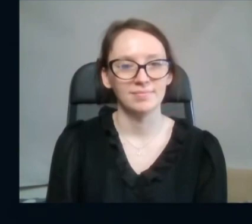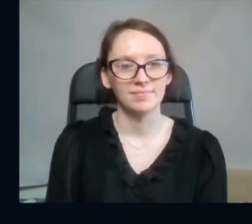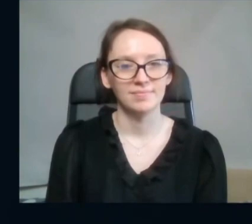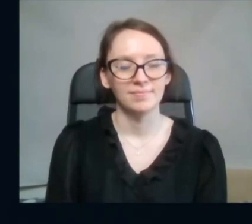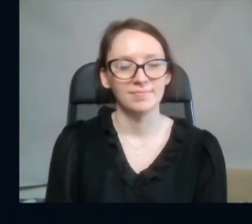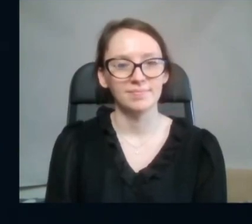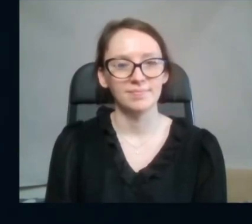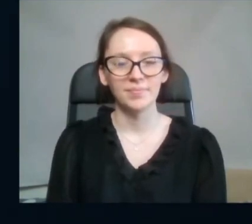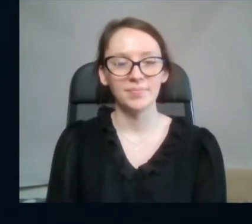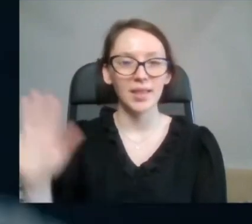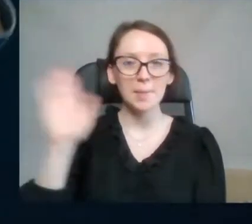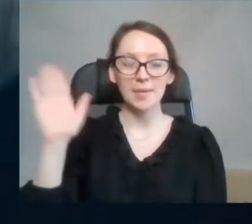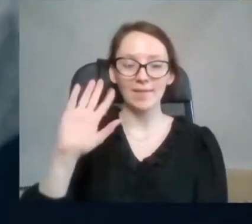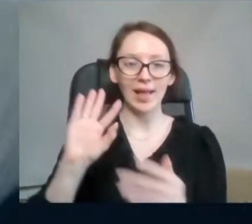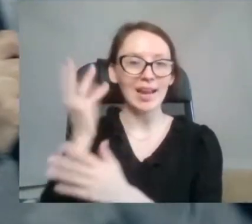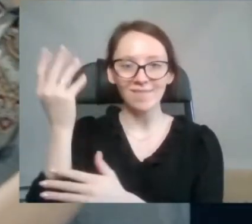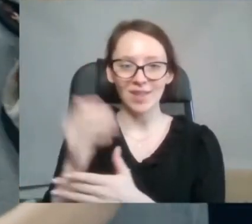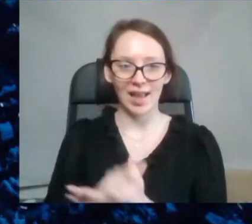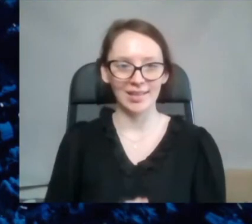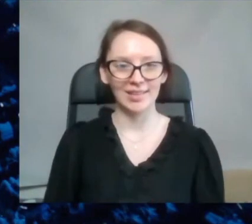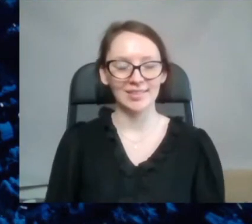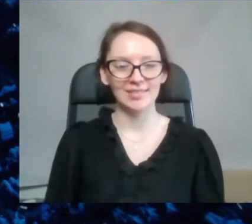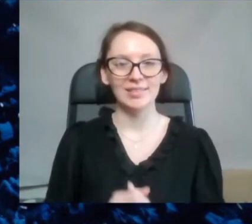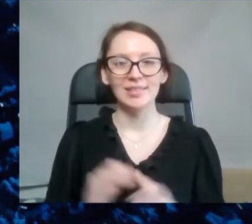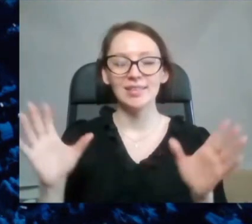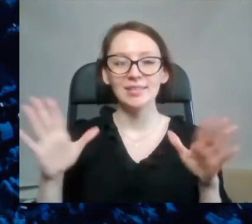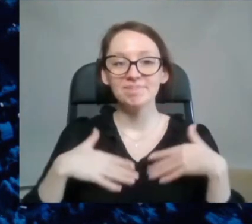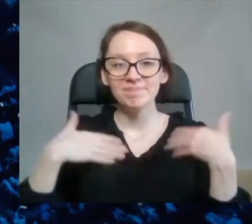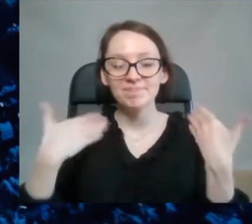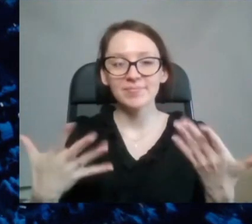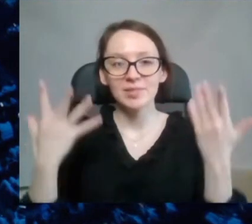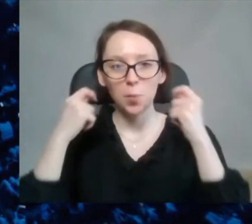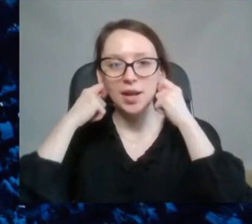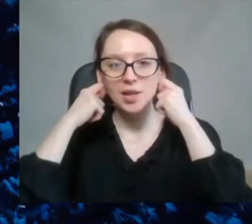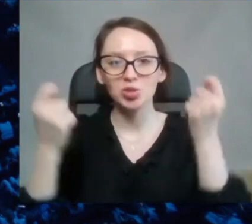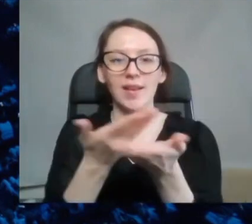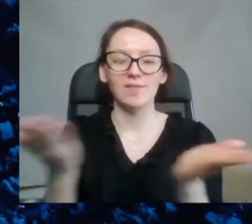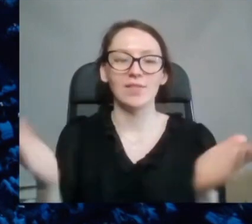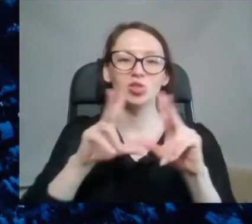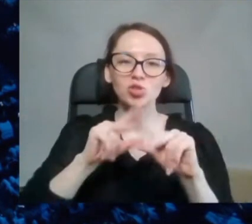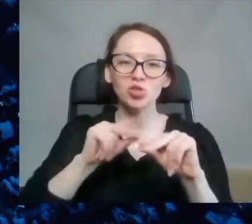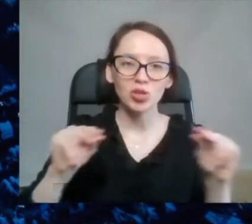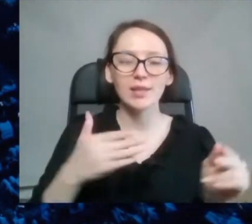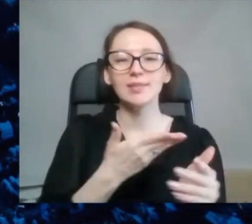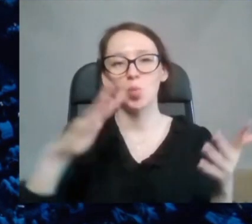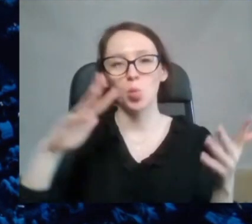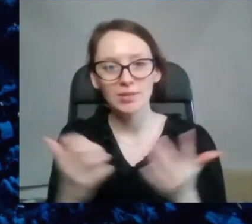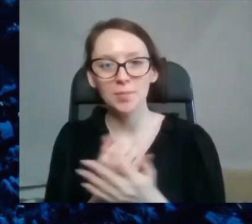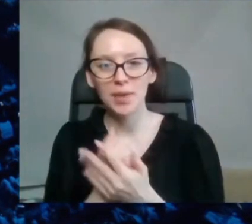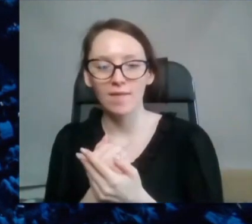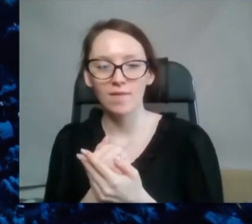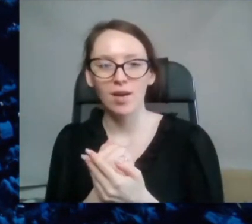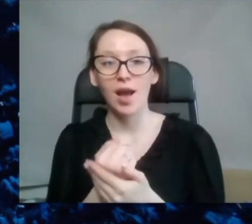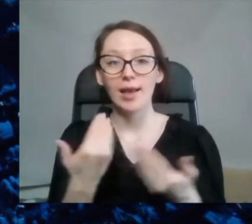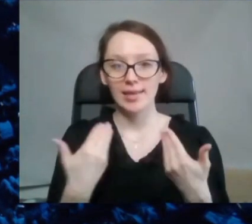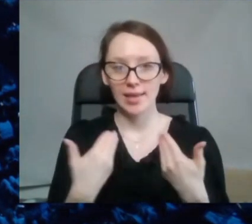Привет, Гринвей! С днем рождения вас! Счастья вам и успехов! А я